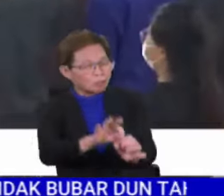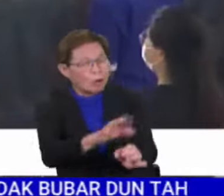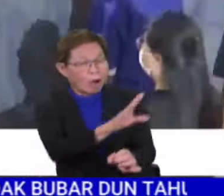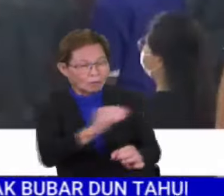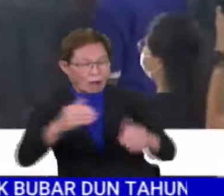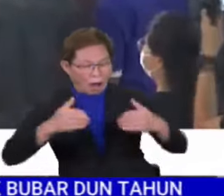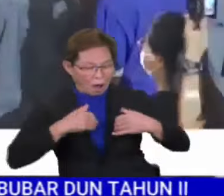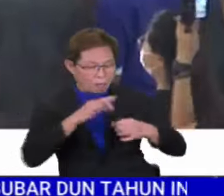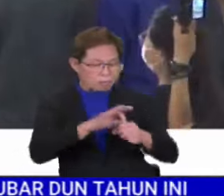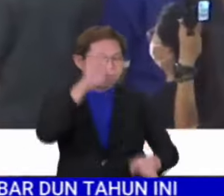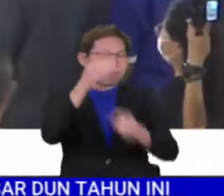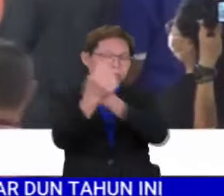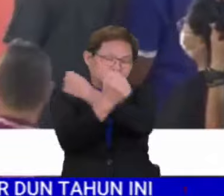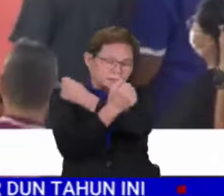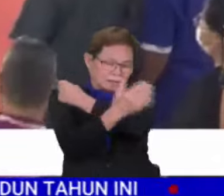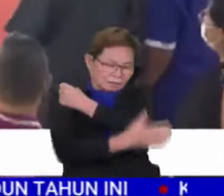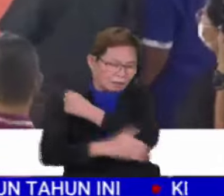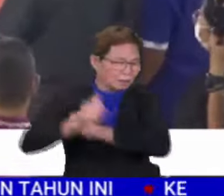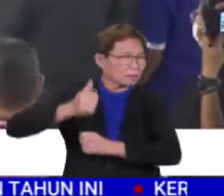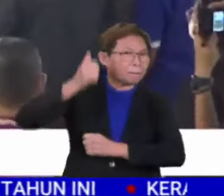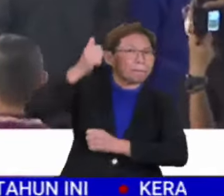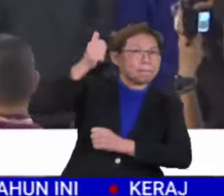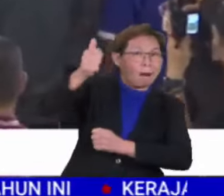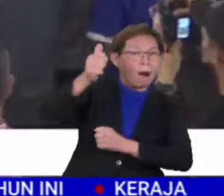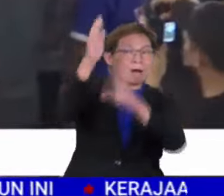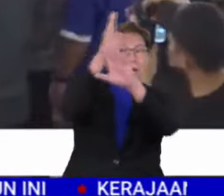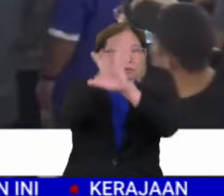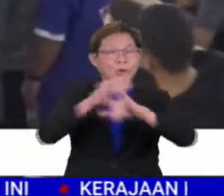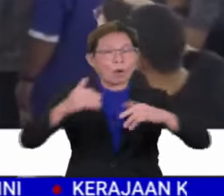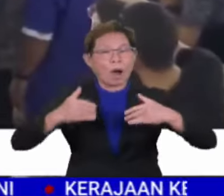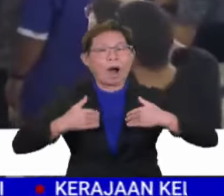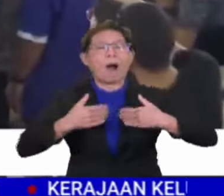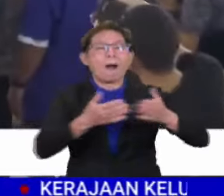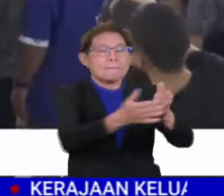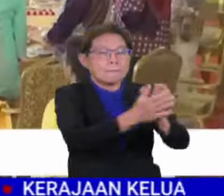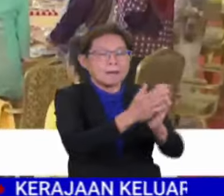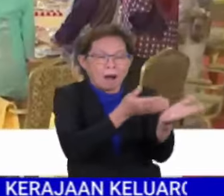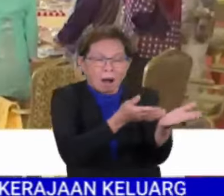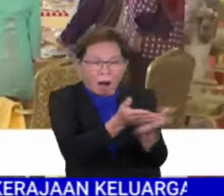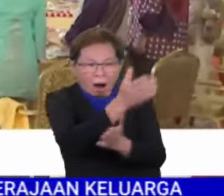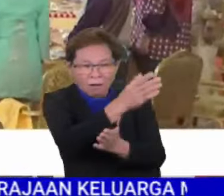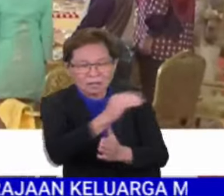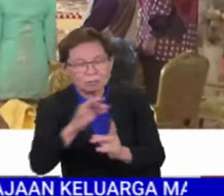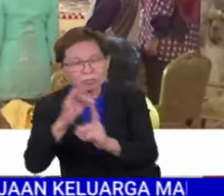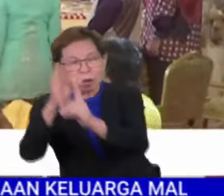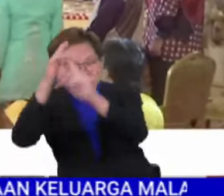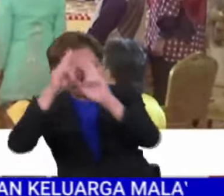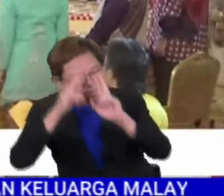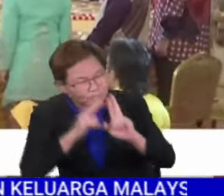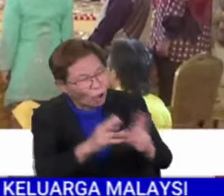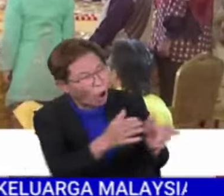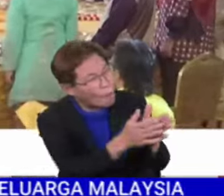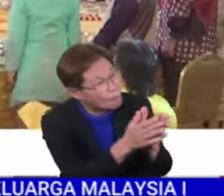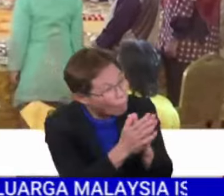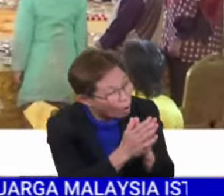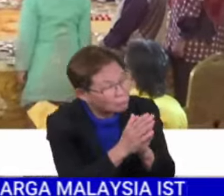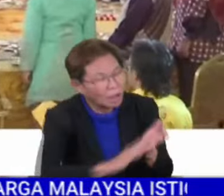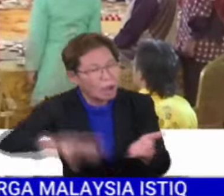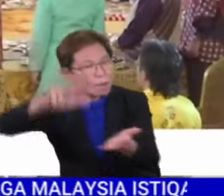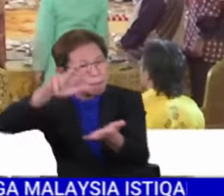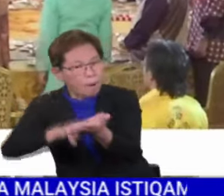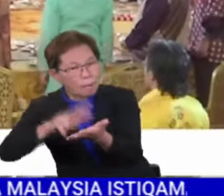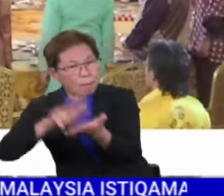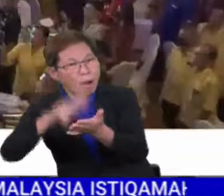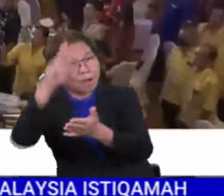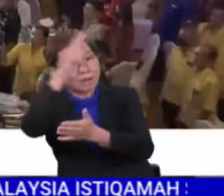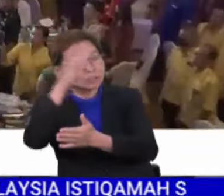semangat nasionalisme yang tinggi. Walaupun Sarawak menuntut supaya hak dan keistimewaan dihormati serta diiktiraf